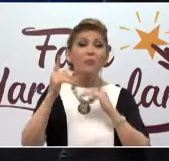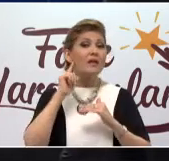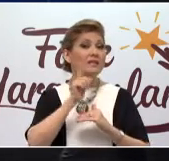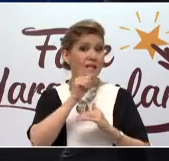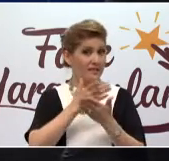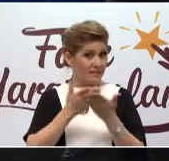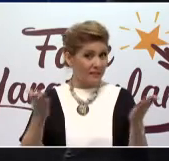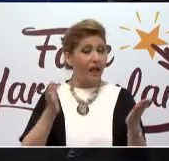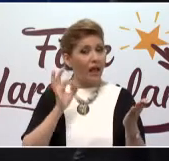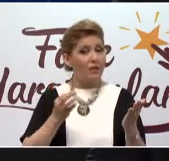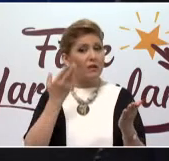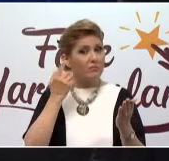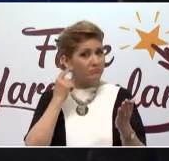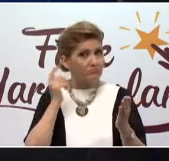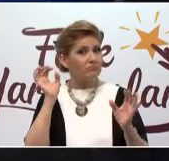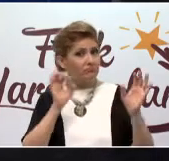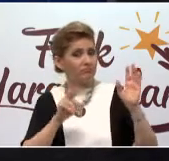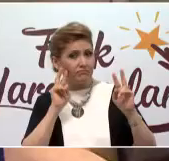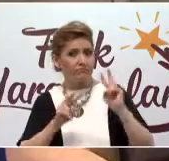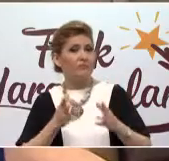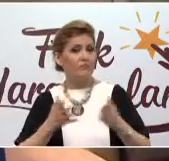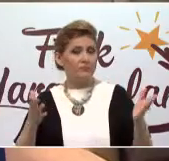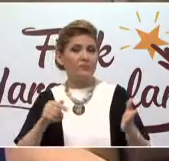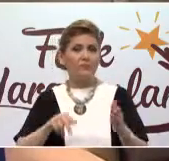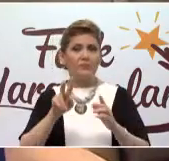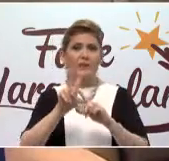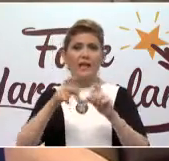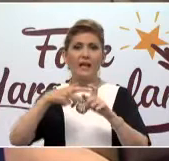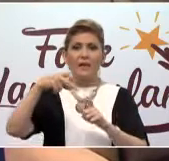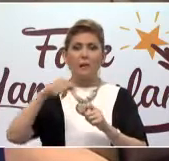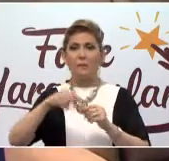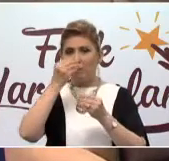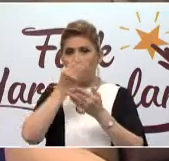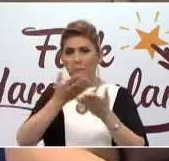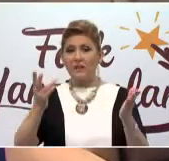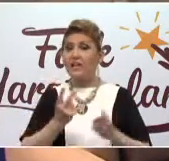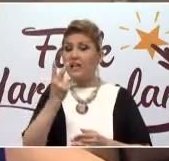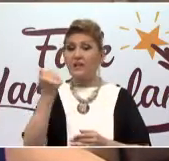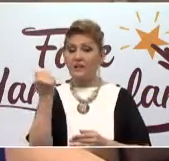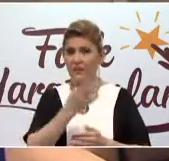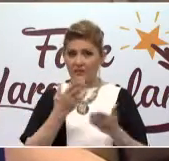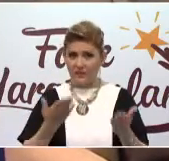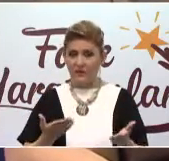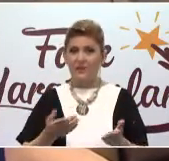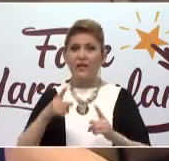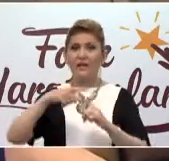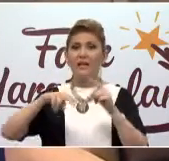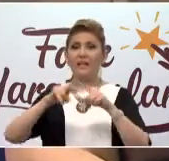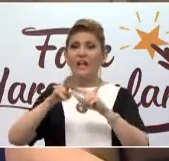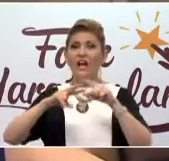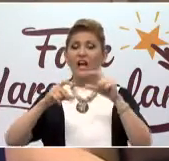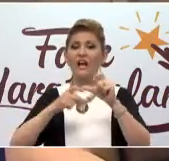hem de etkisi daha fazla oluyor. Örneğin Kent Bahçeleri projemiz bu yıl 7. kez yapıldı. Takas Şenliği